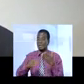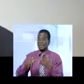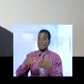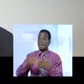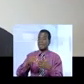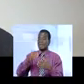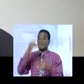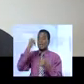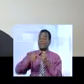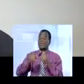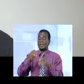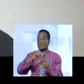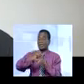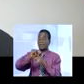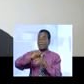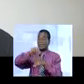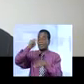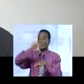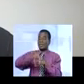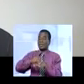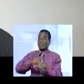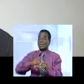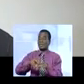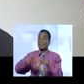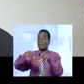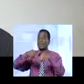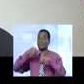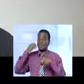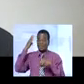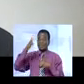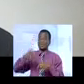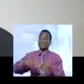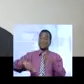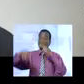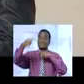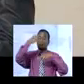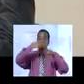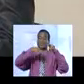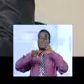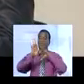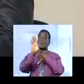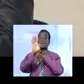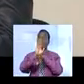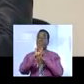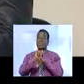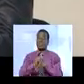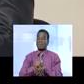à la fin de leur formation, n'accepteront pas de repartir.